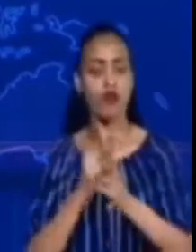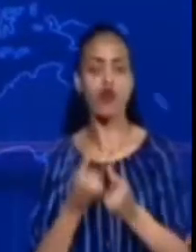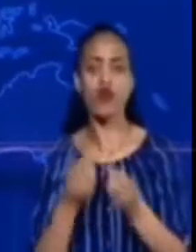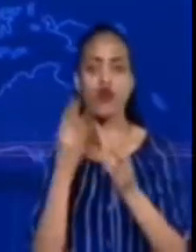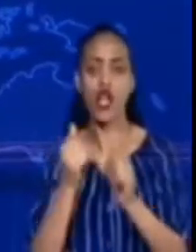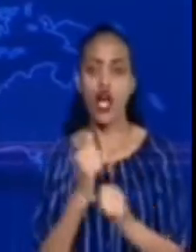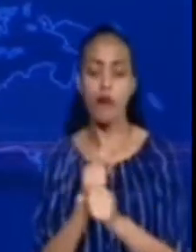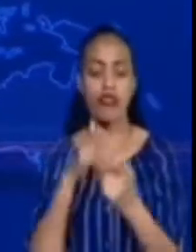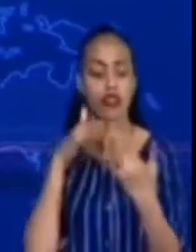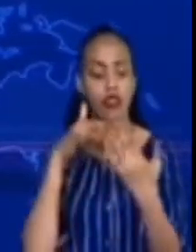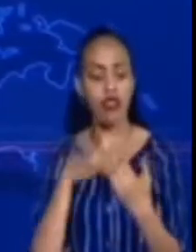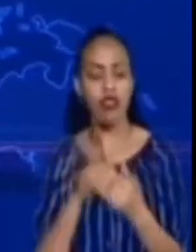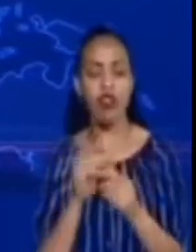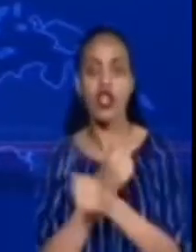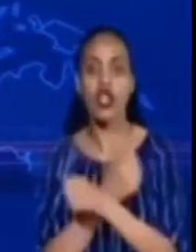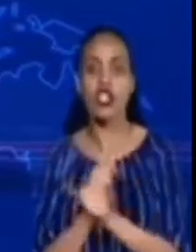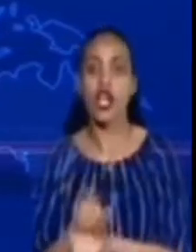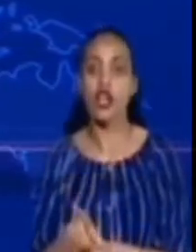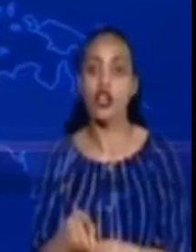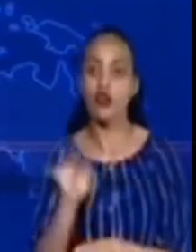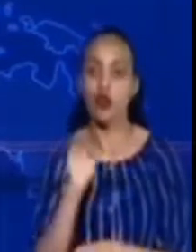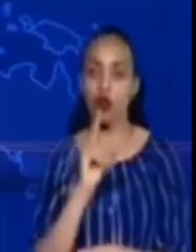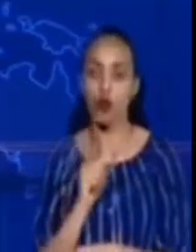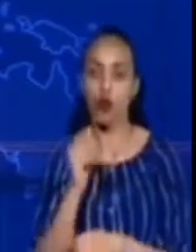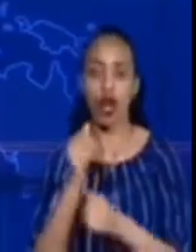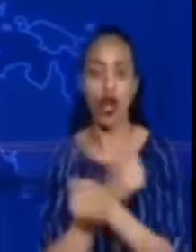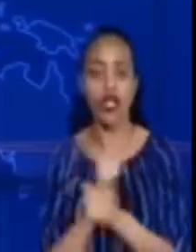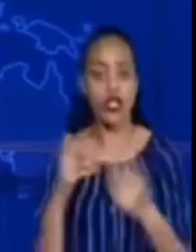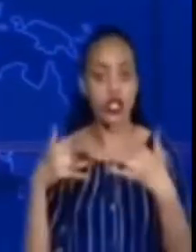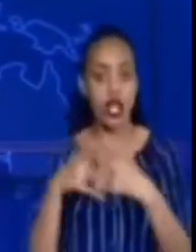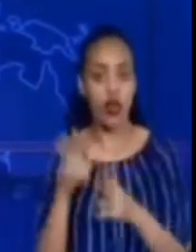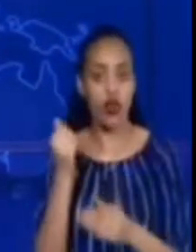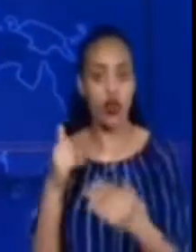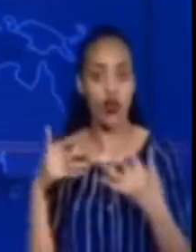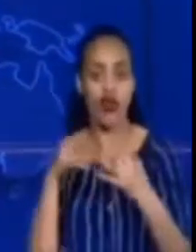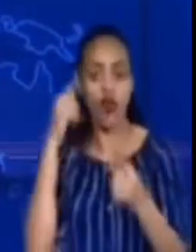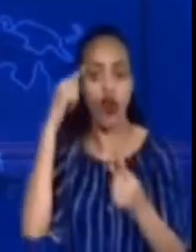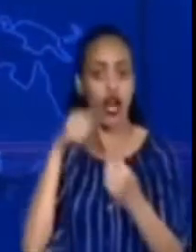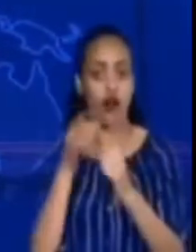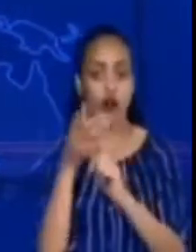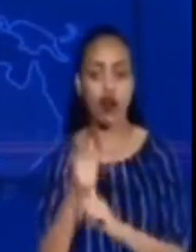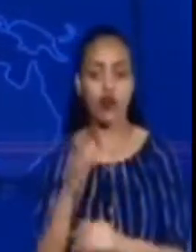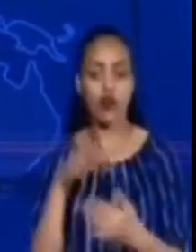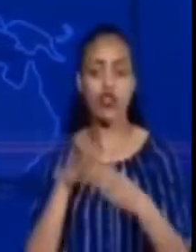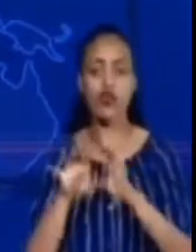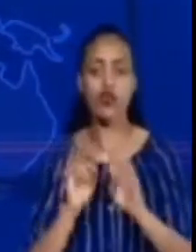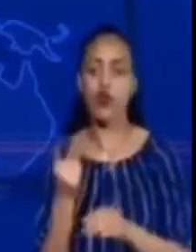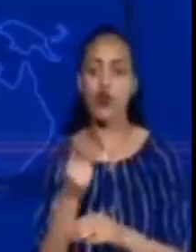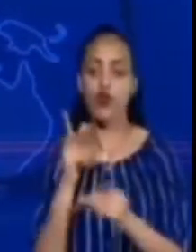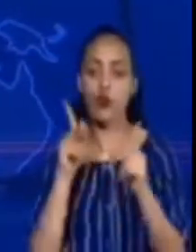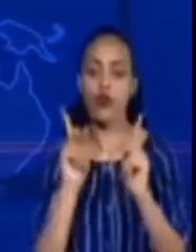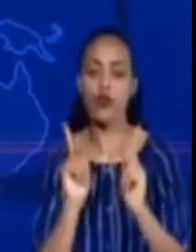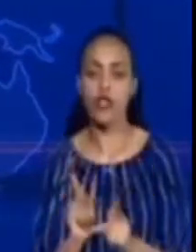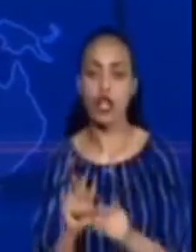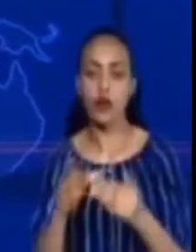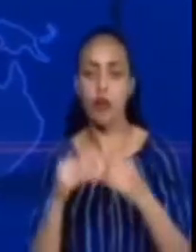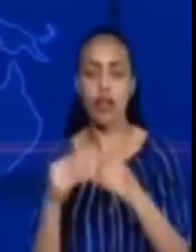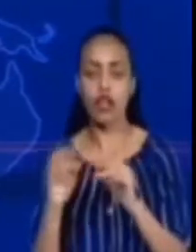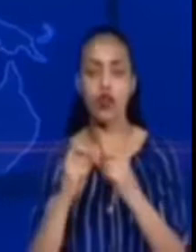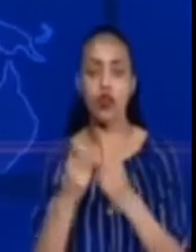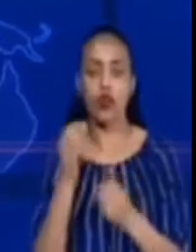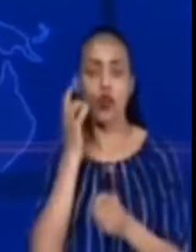አለብን ሁላችንም አሻራ አለን ሁላችንም ፊንገር ፕሪንት አለን በእያንዳንዱ ሂስትሪ ነገር ግን እናንተ